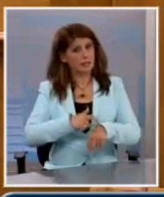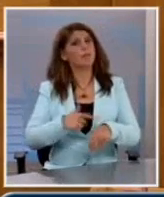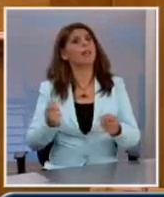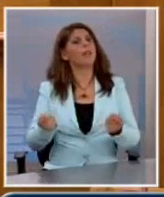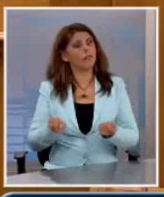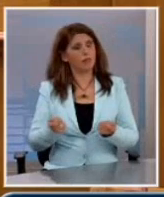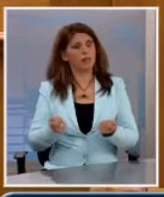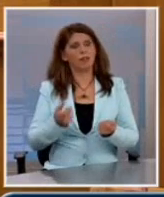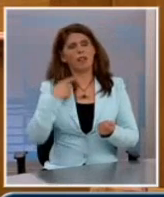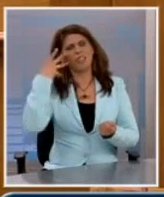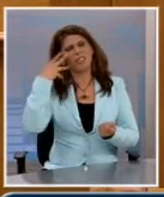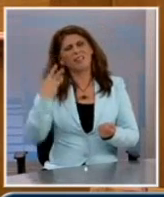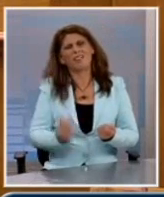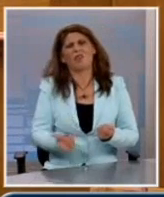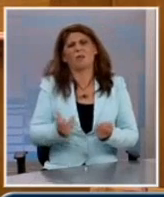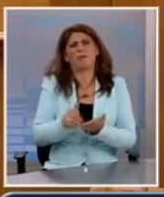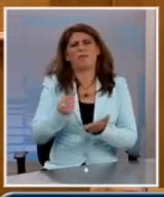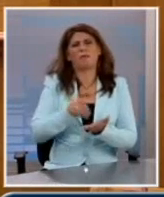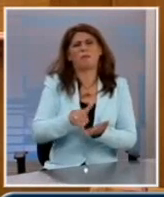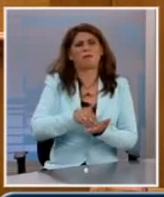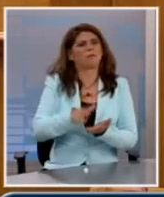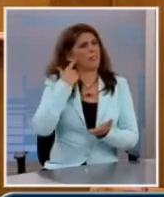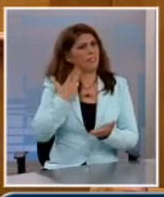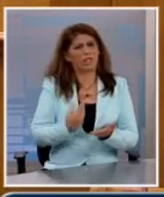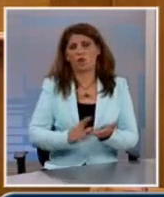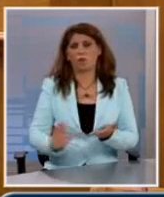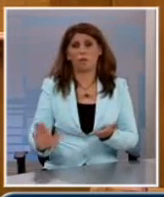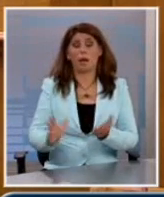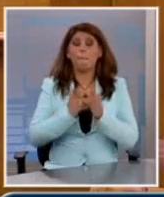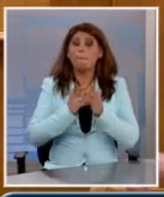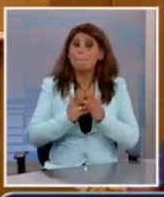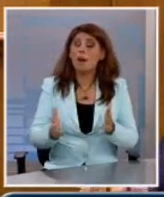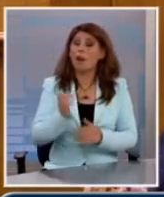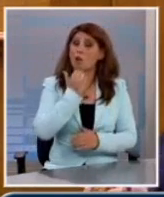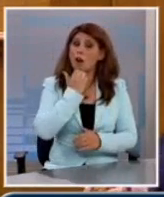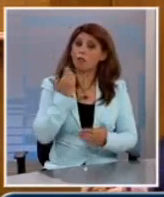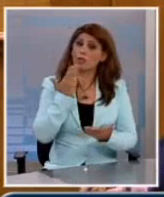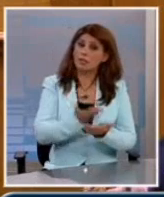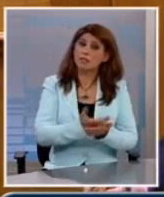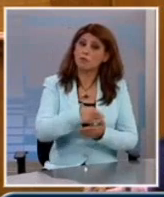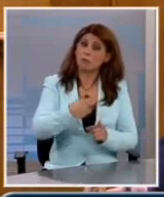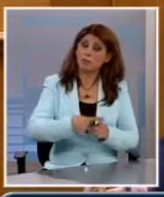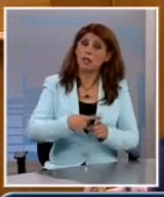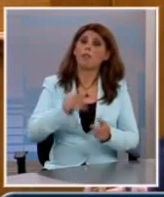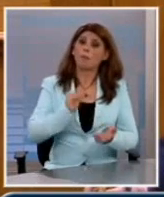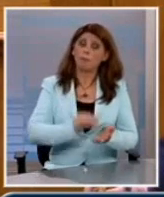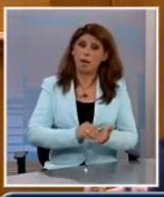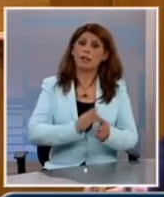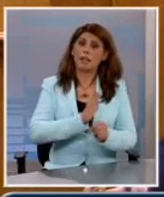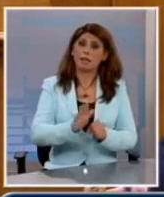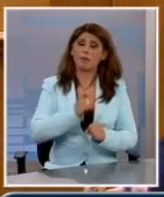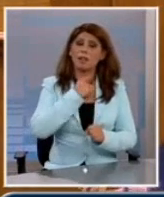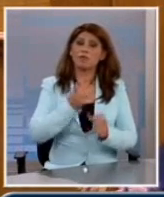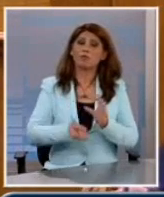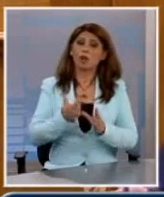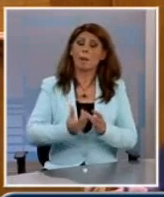γίνει, δεν έχει νόημα να την αποφεύγουμε. Και ότι είναι μεγάλο λάθος να ζητήσουμε από την Ελλάδα να καλύψει τις ανάγκες της με νέα